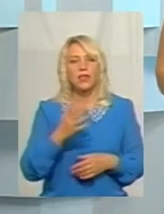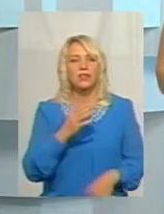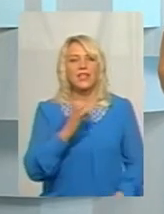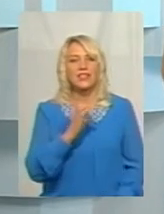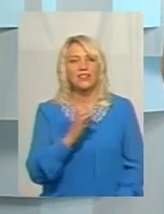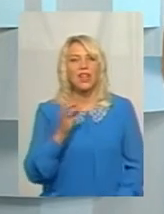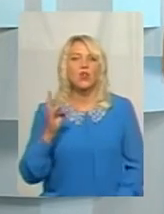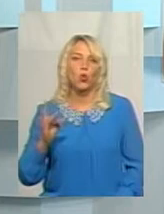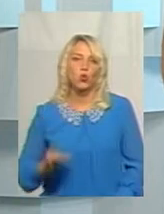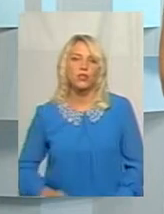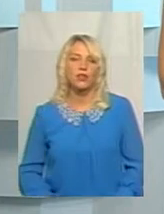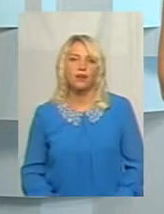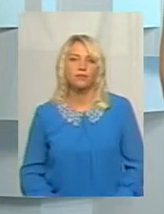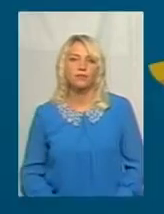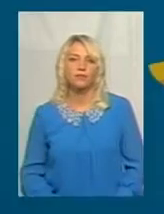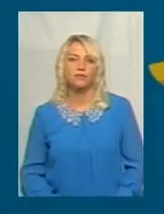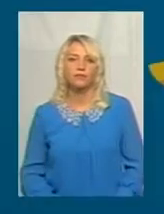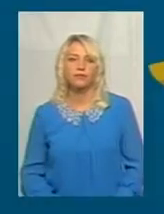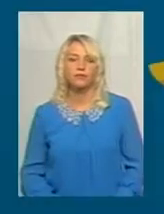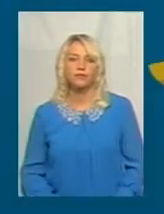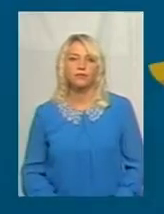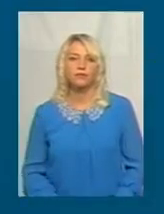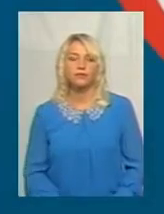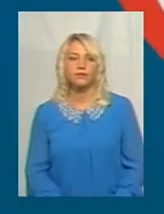Русіної. Слухаємо її.